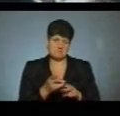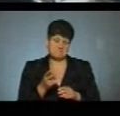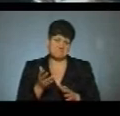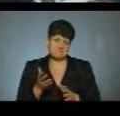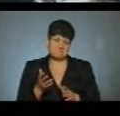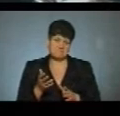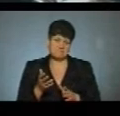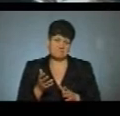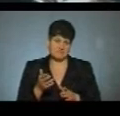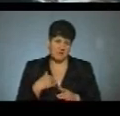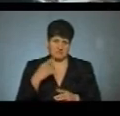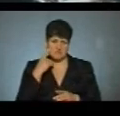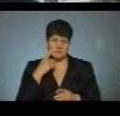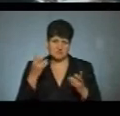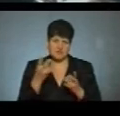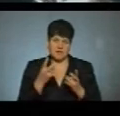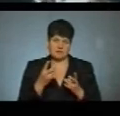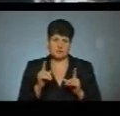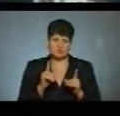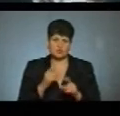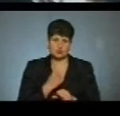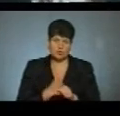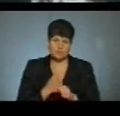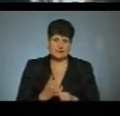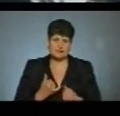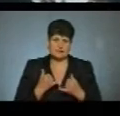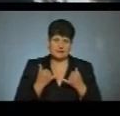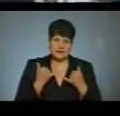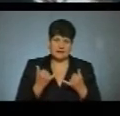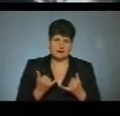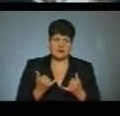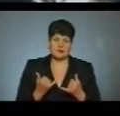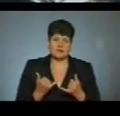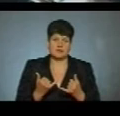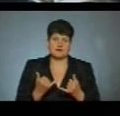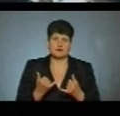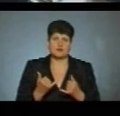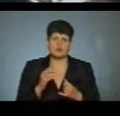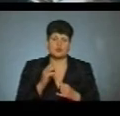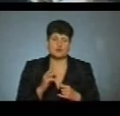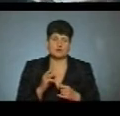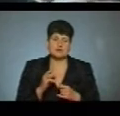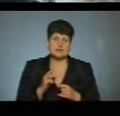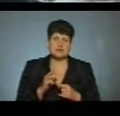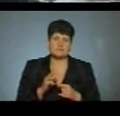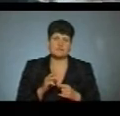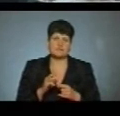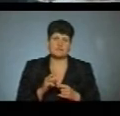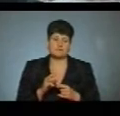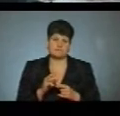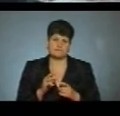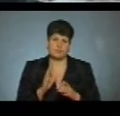думаю, треба розбавити, щось робити для сторінки, яку веду в Фейсбуці, в Інстаграмі, щось